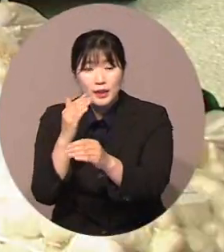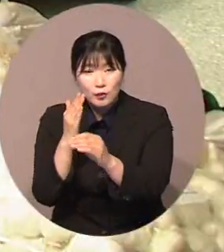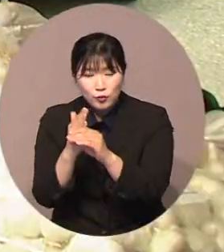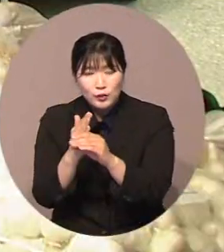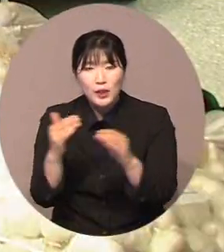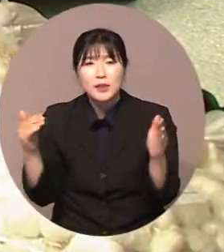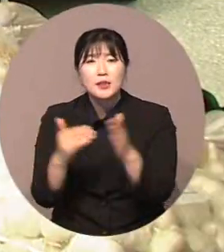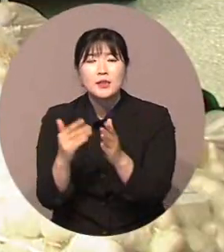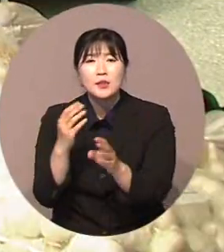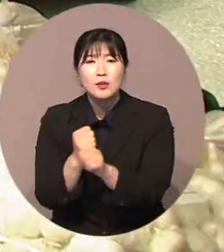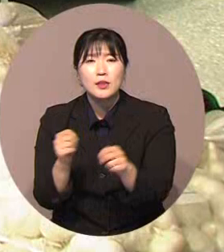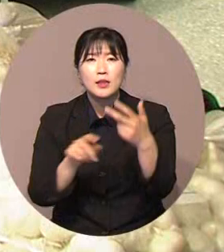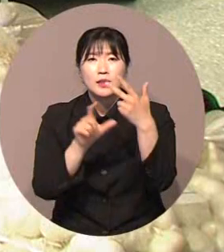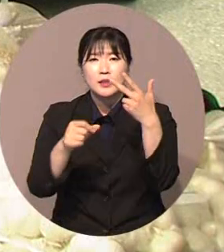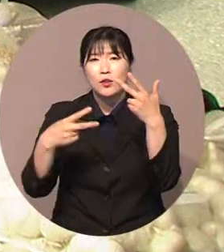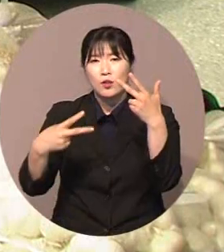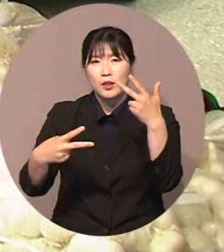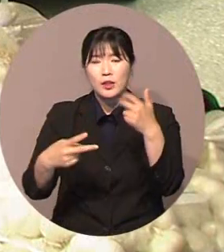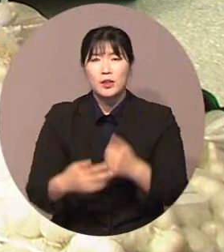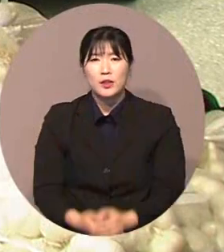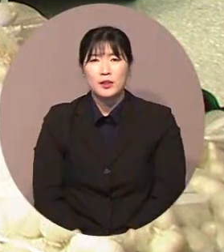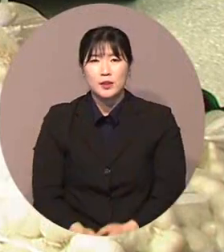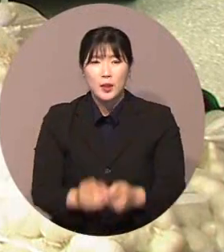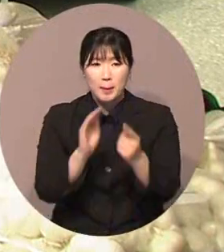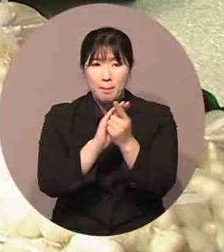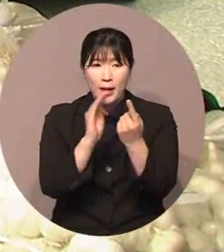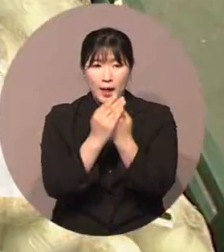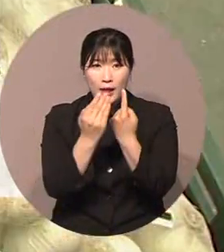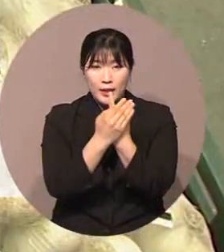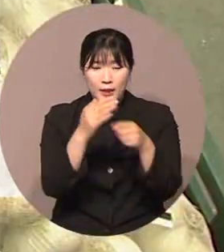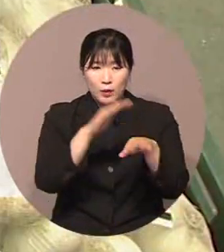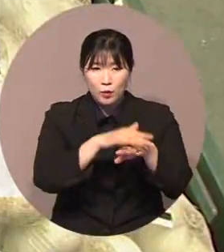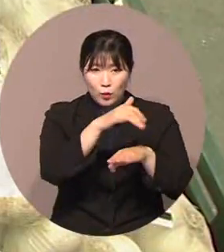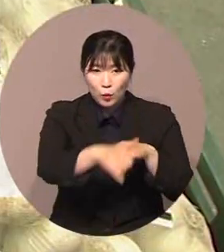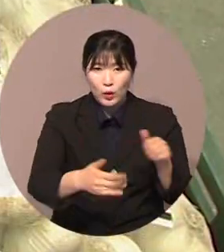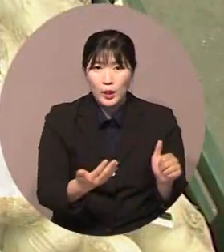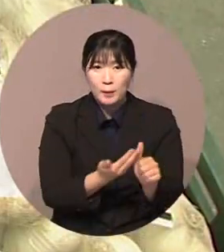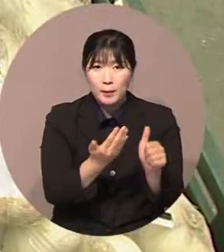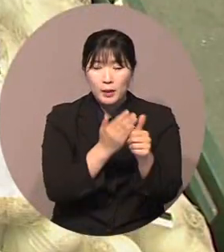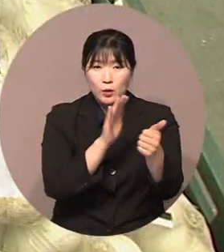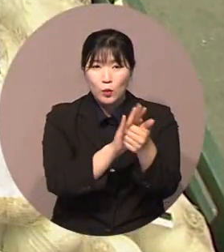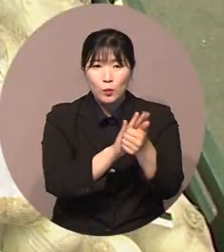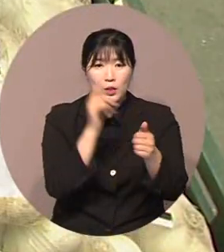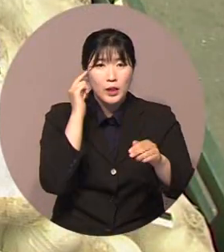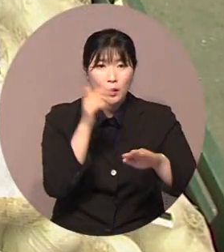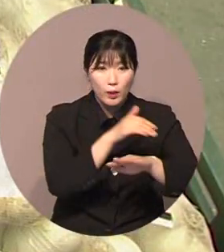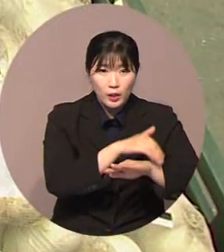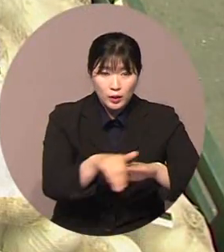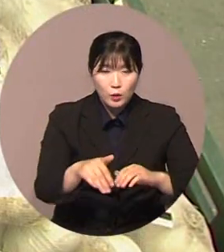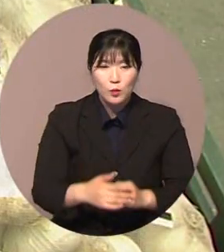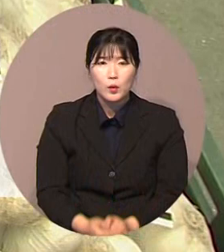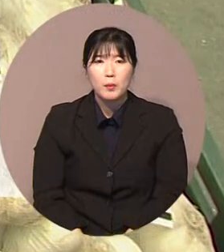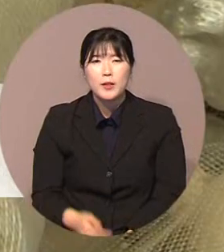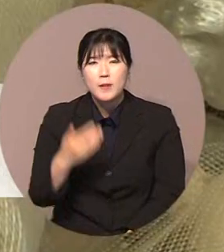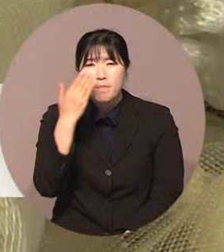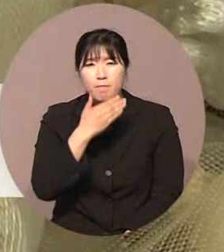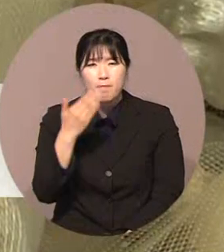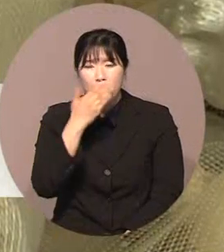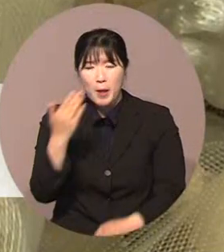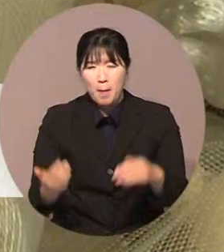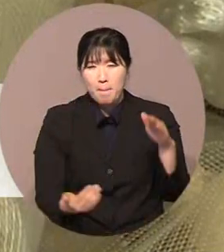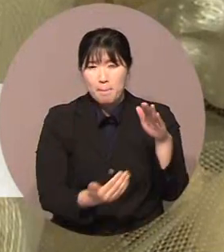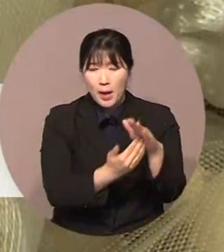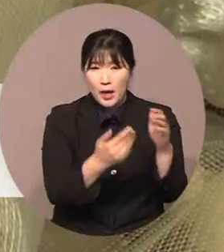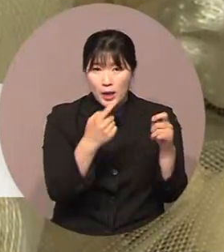2일까지 계속됩니다 지역 마늘농가를 돕고 소비를 촉진하기 위한 이번 행사에서는 저장성이 좋고